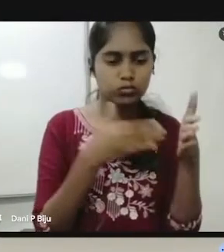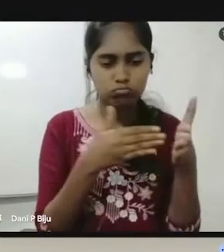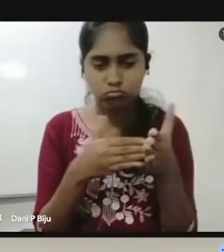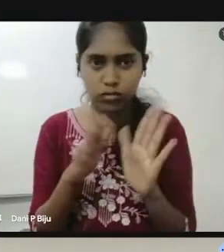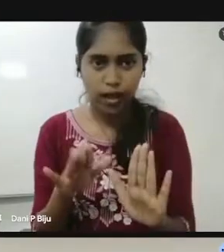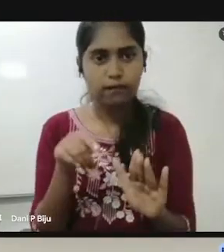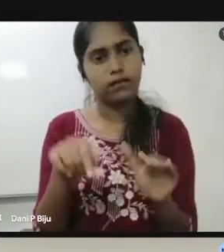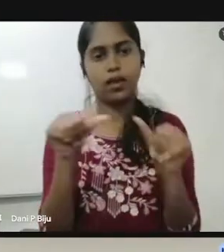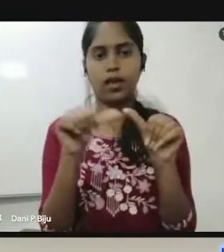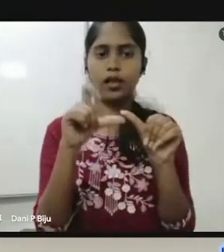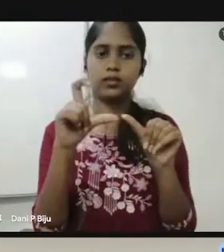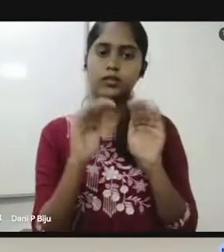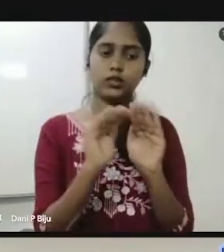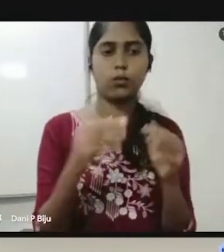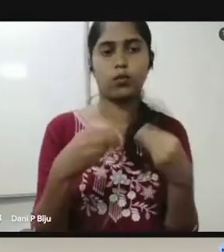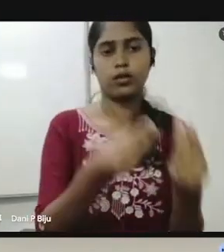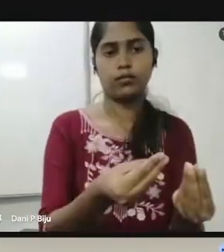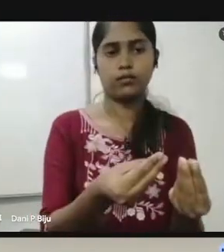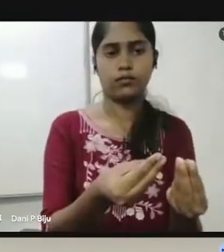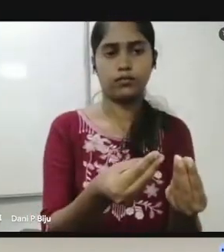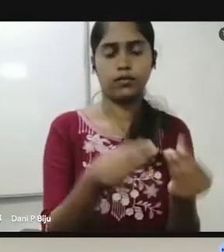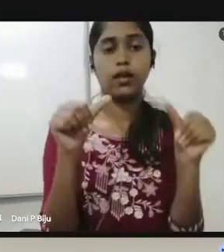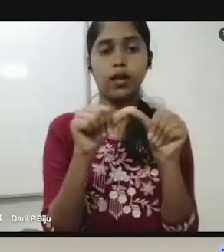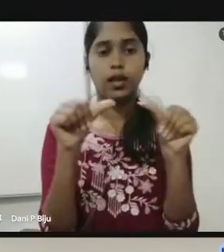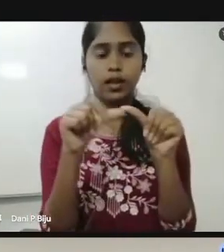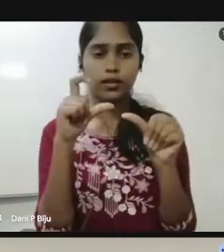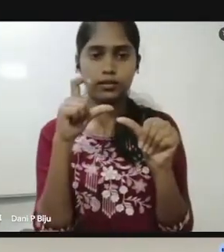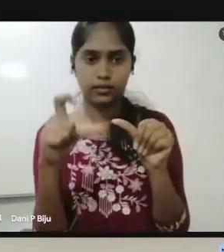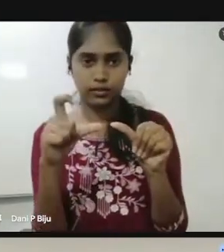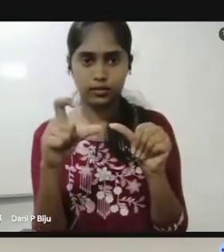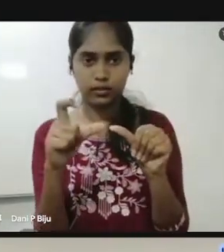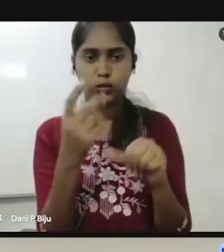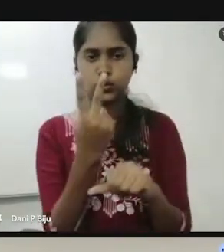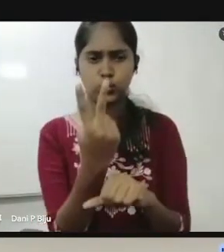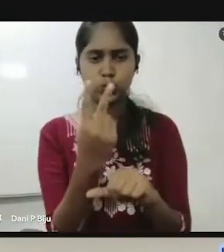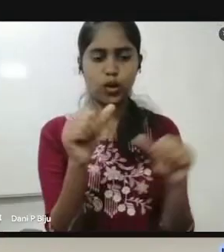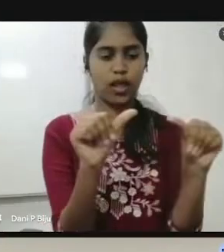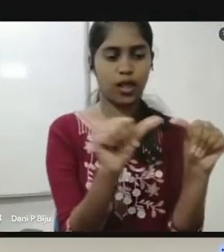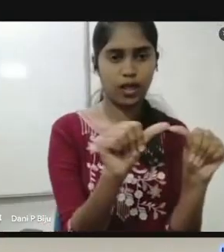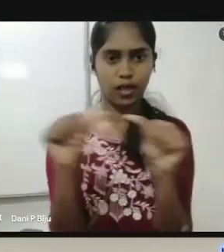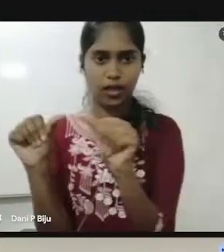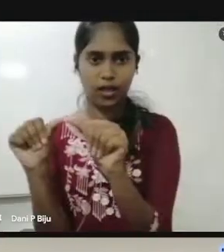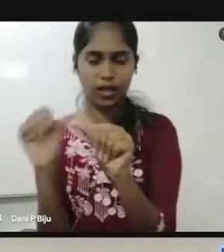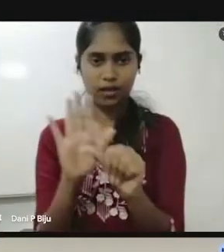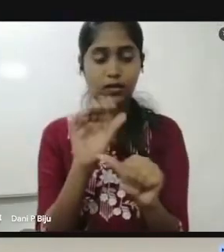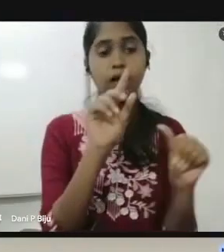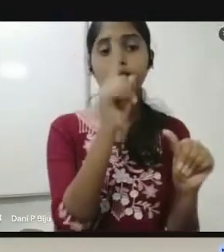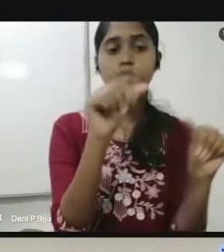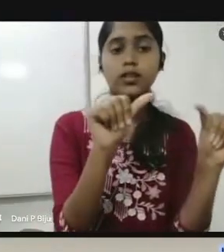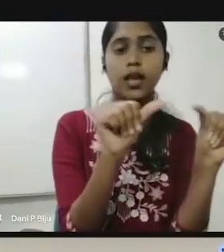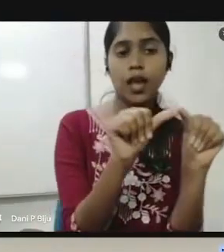കൊടുക്കുന്നത്. അപ്പോൾ ഈ ഓഗ്മെന്റേറ്റീവ് ആൻഡ് ഓൾട്ടർനേറ്റീവ് കമ്മ്യൂണിക്കേഷനിൽ 2A AACയിലെ ആദ്യത്തെ A എന്ന്